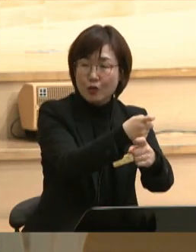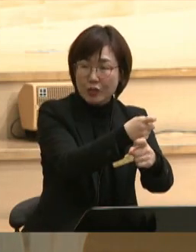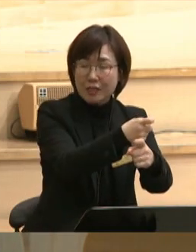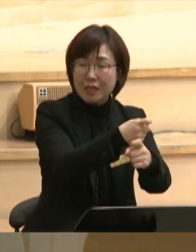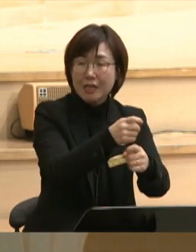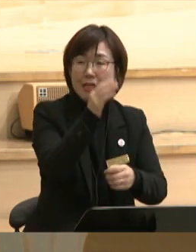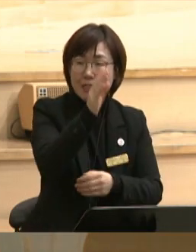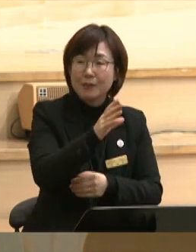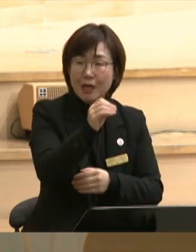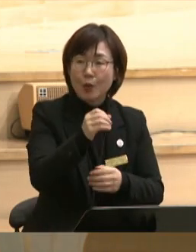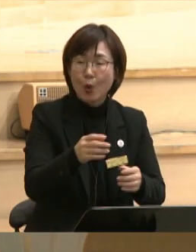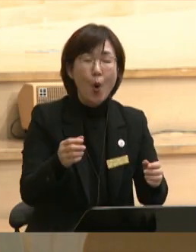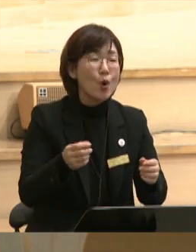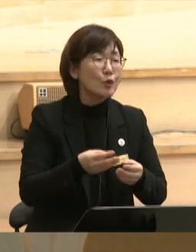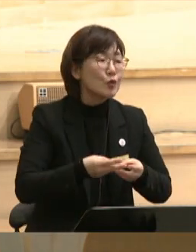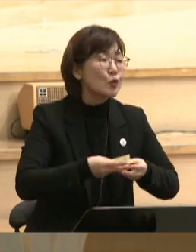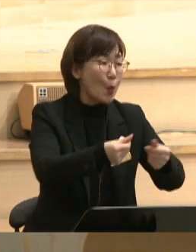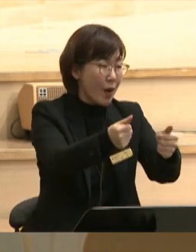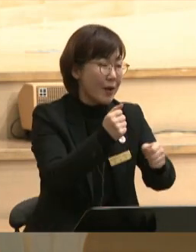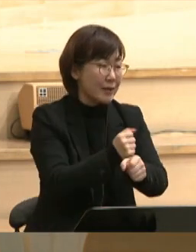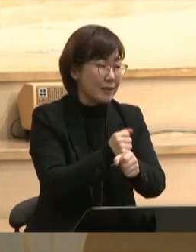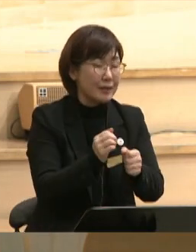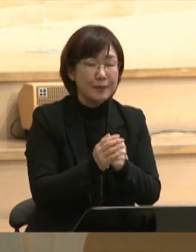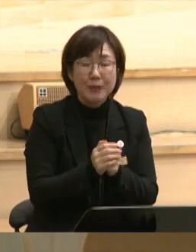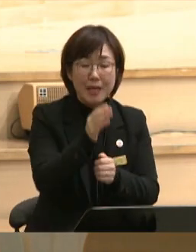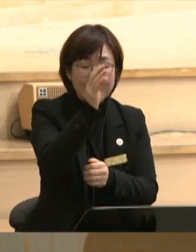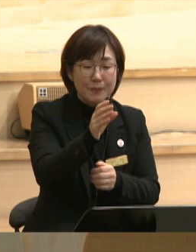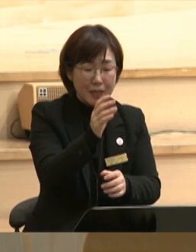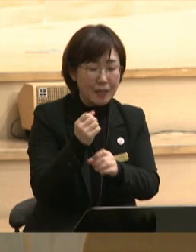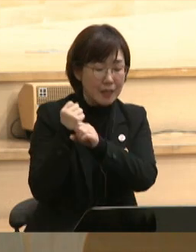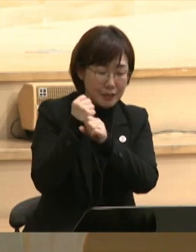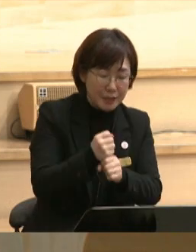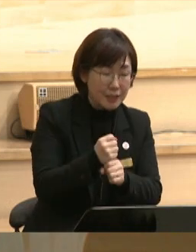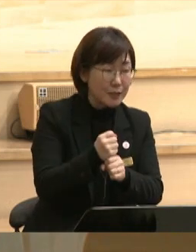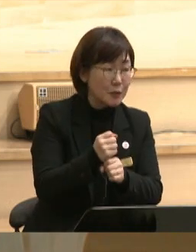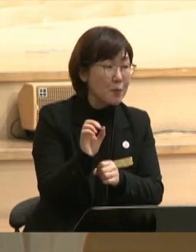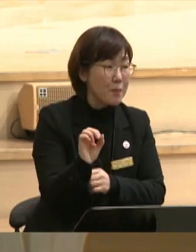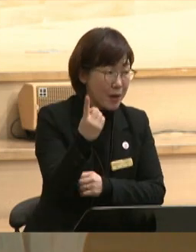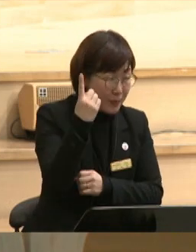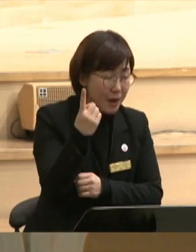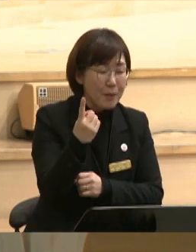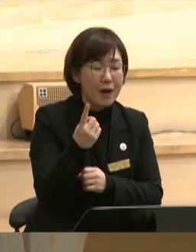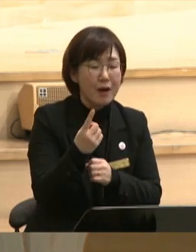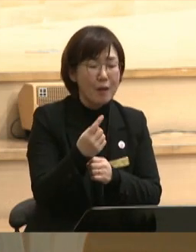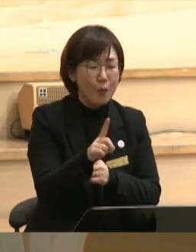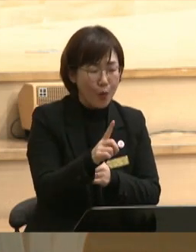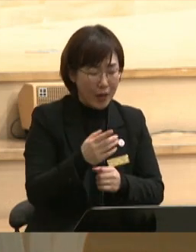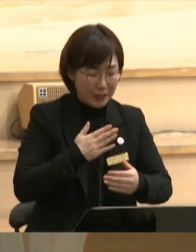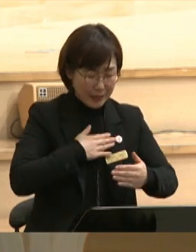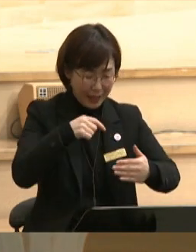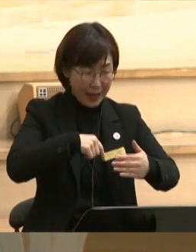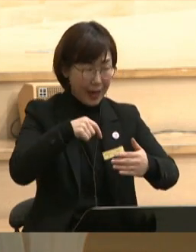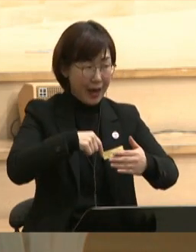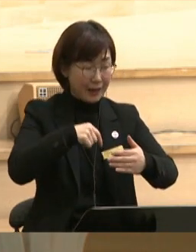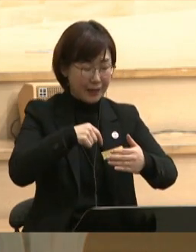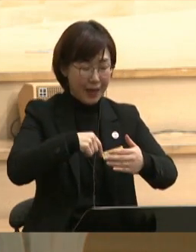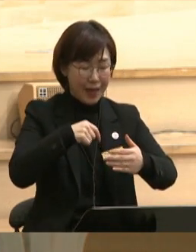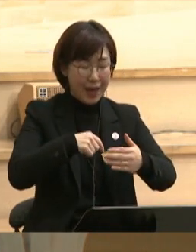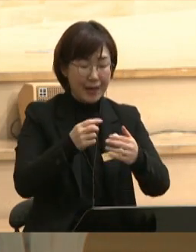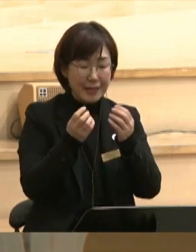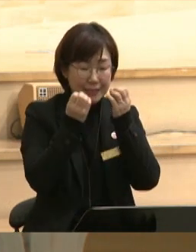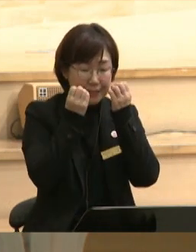소멸하시고 십자가를 지심으로 우리 주님께서 하신 일이 뭐냐 하면 자기 안에서 한